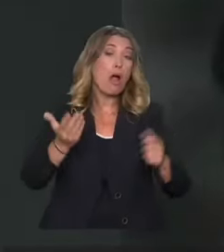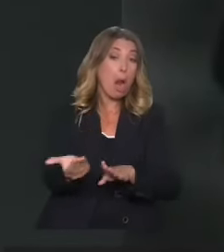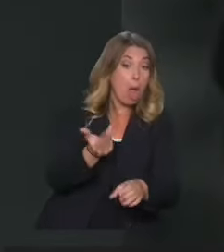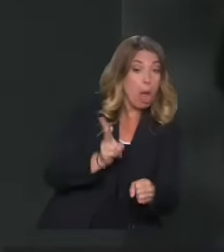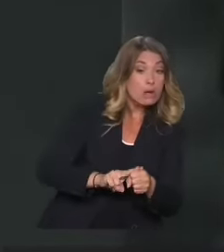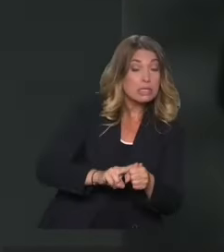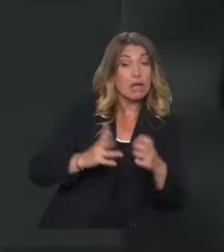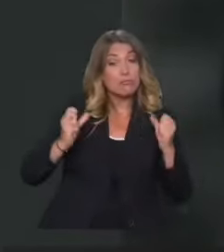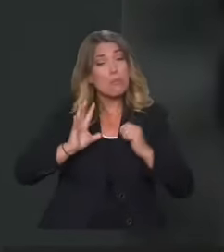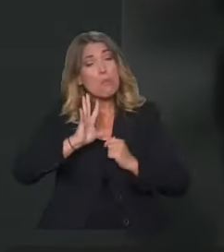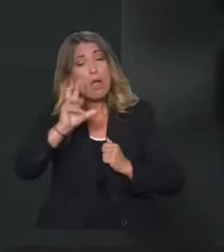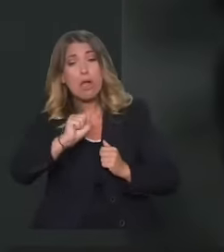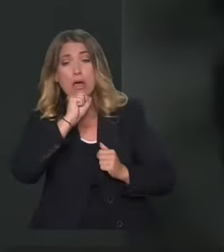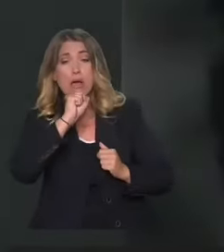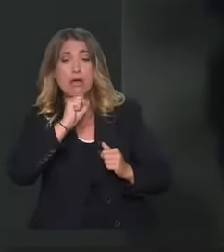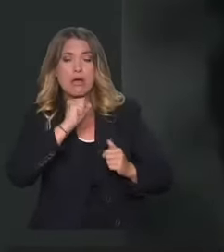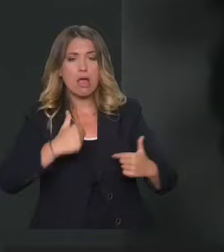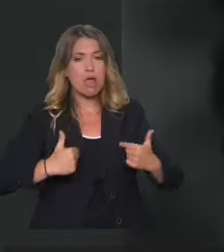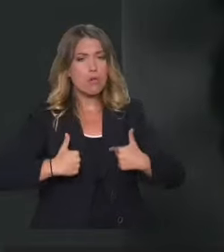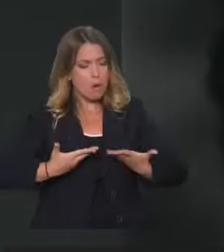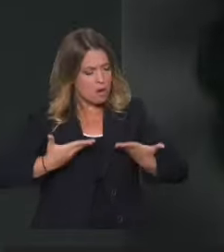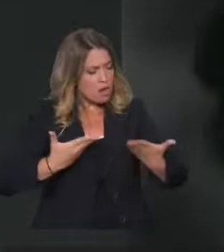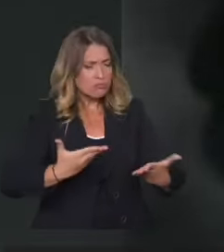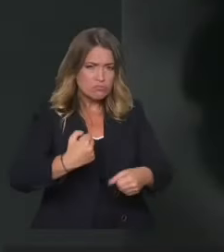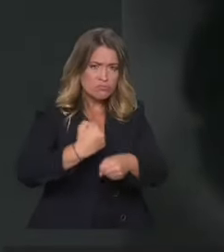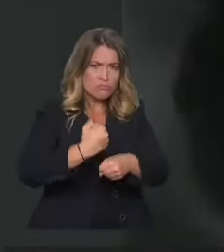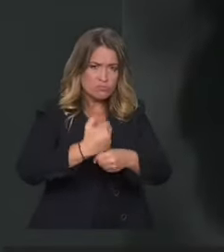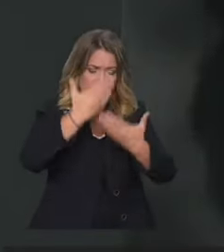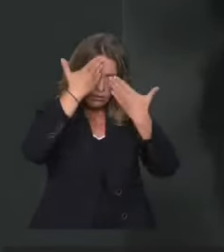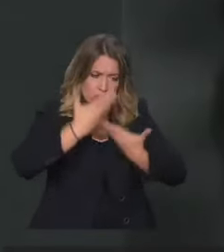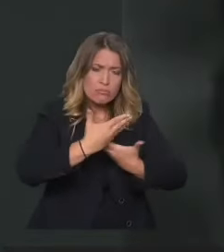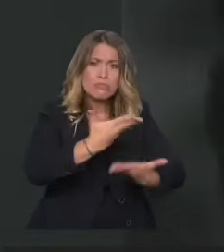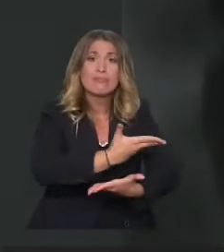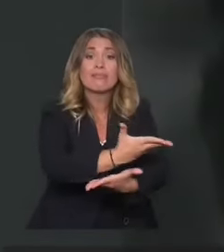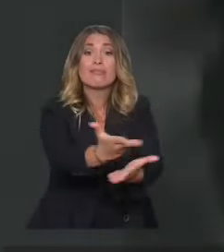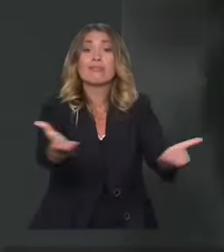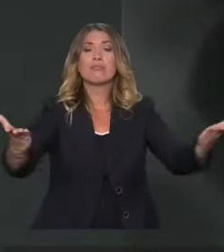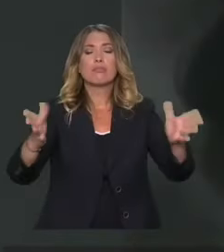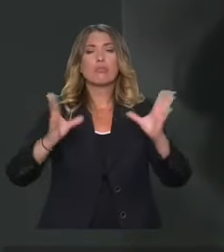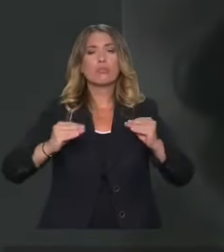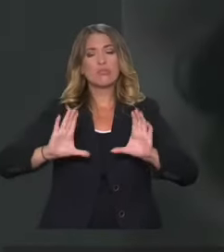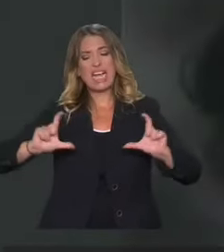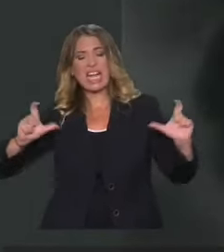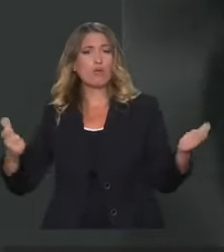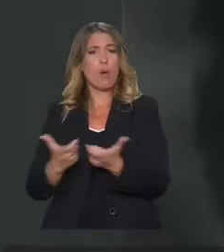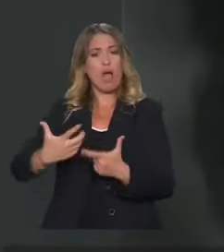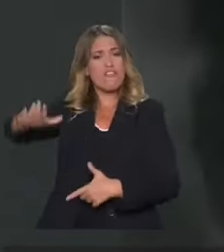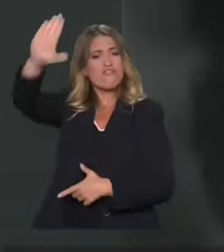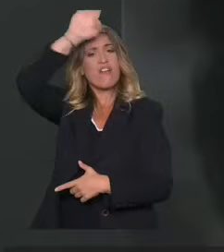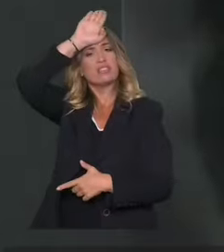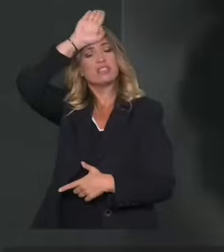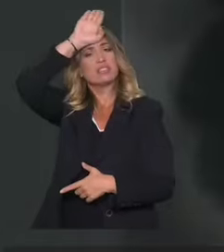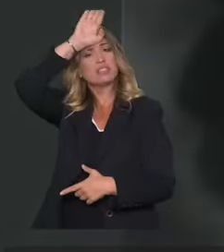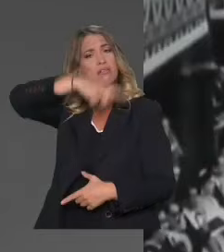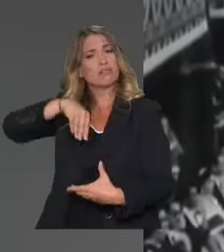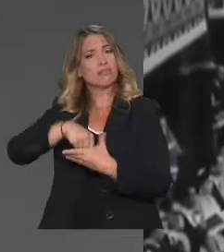short, shall be devoted to your service and to the service of our great imperial family to which we